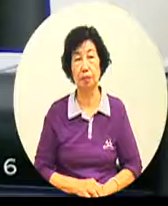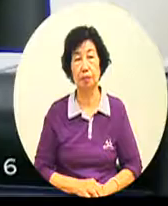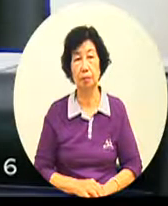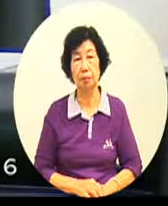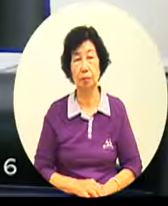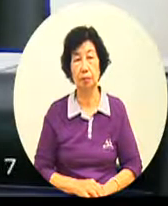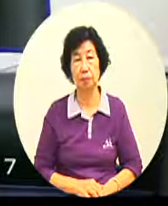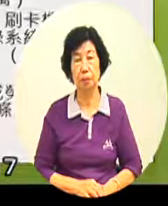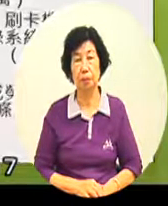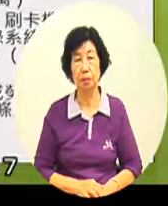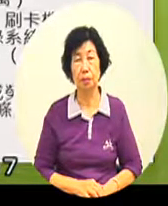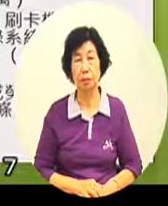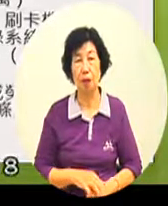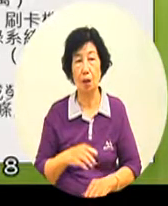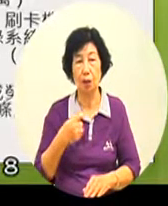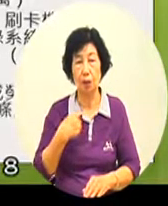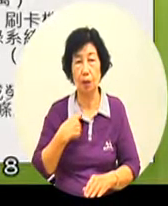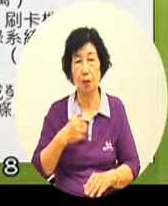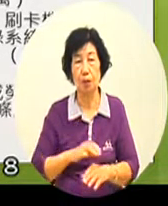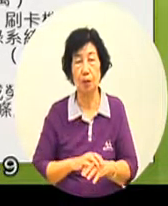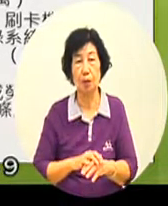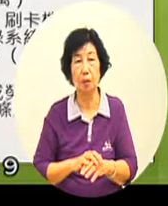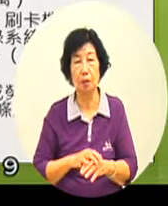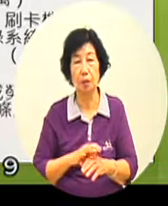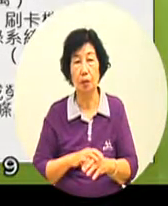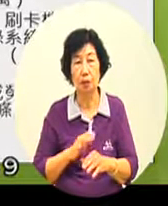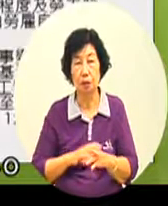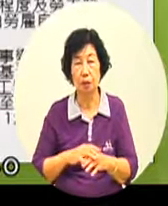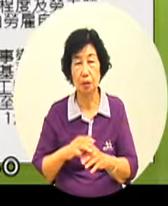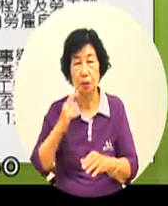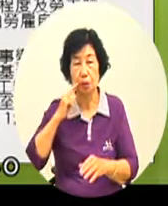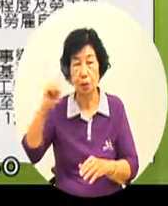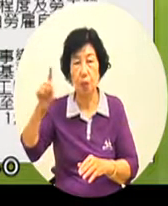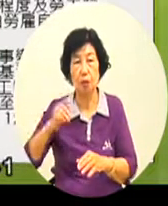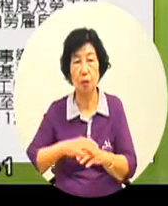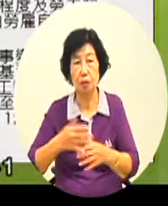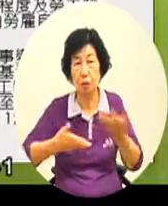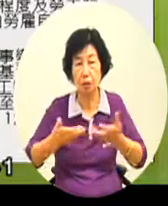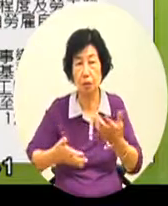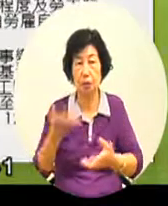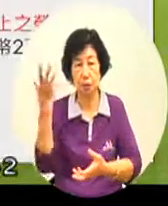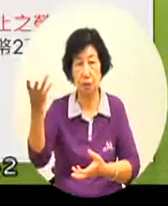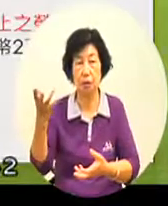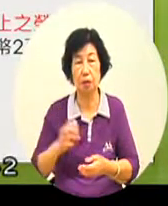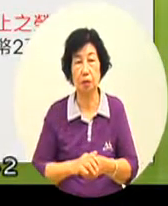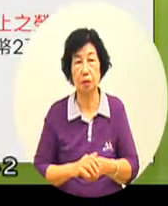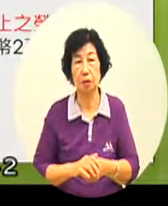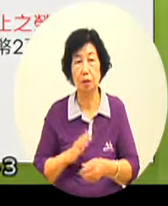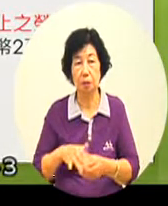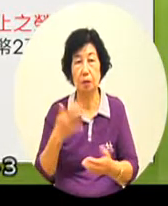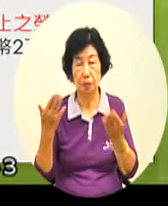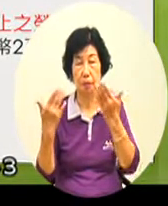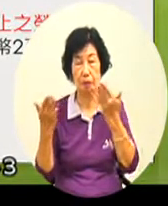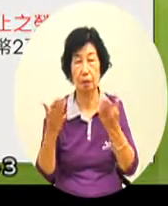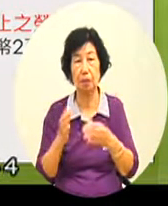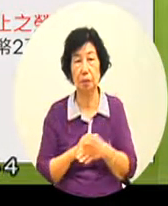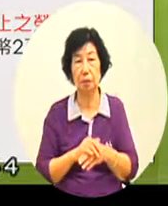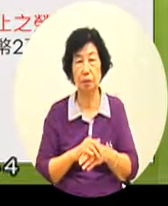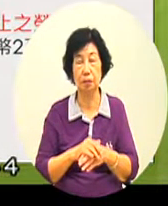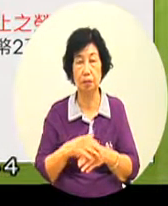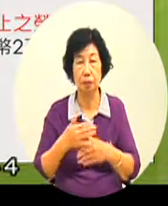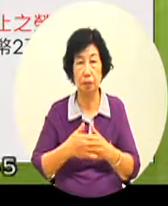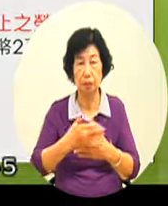因为本席借着很多的这个陈情案件，那才去 更清楚的去了解说，这当中其